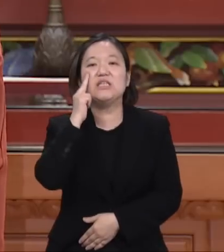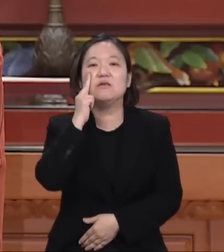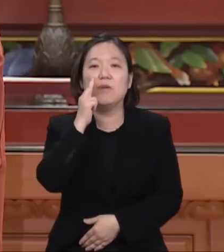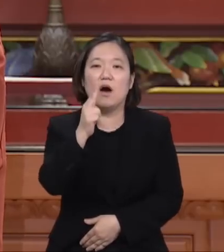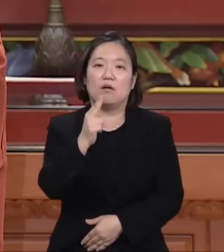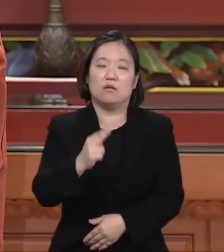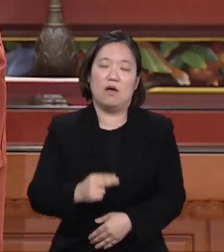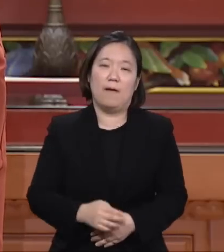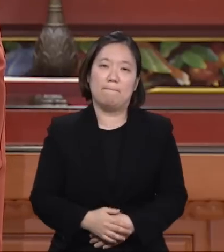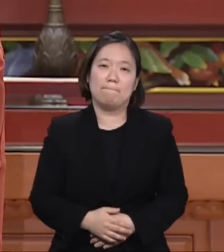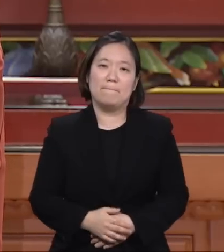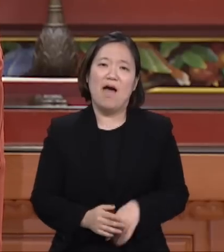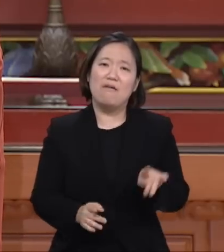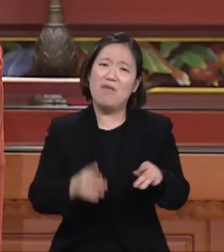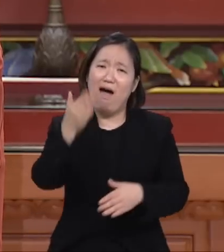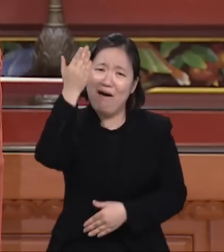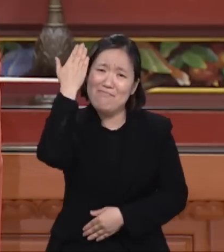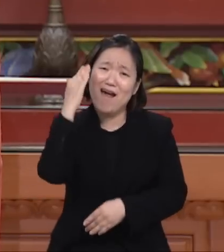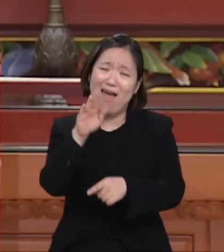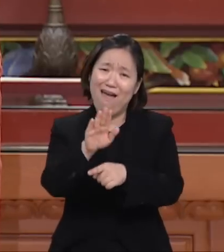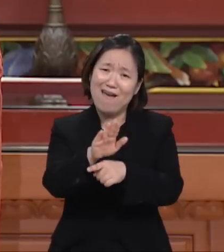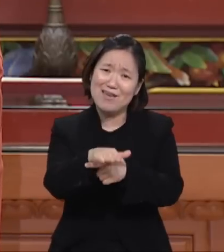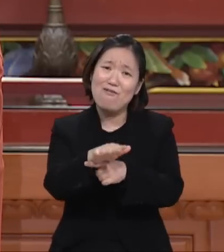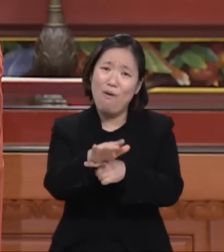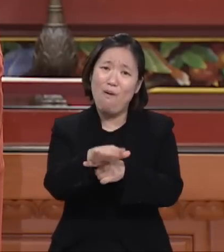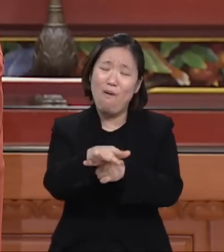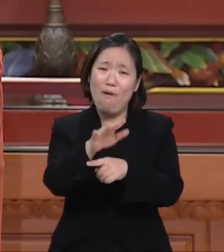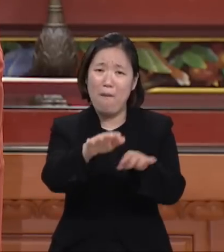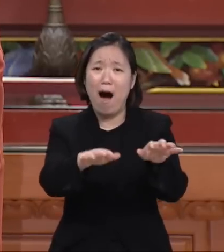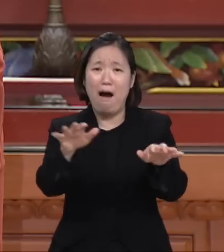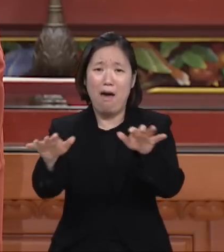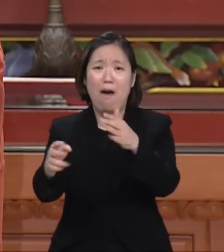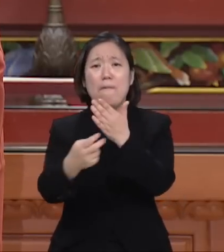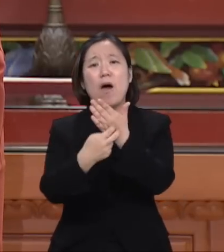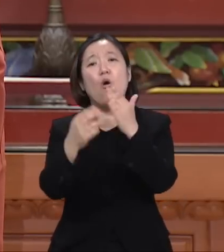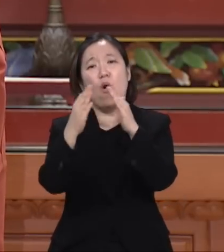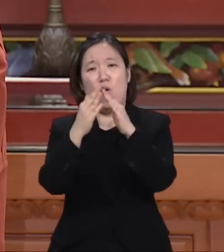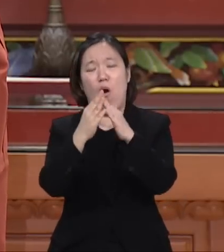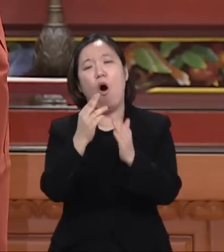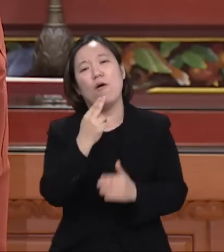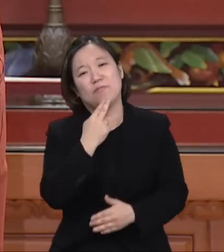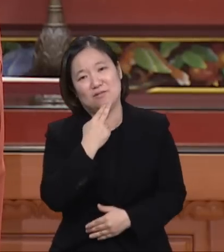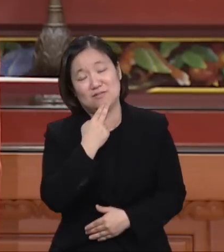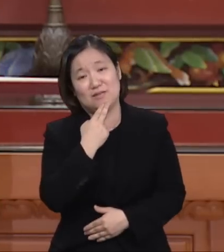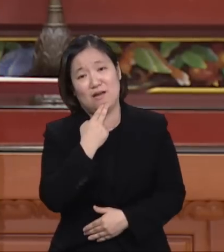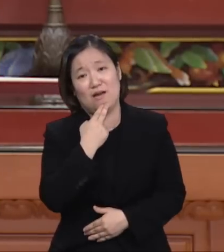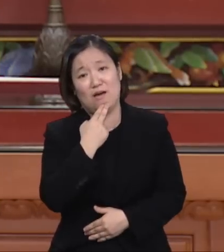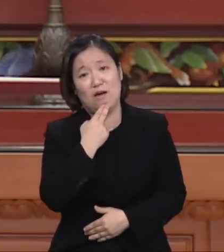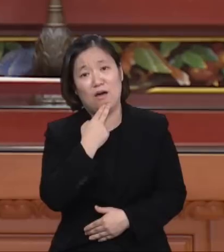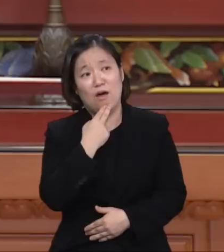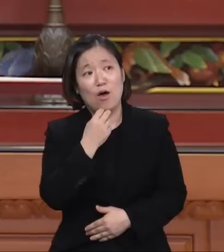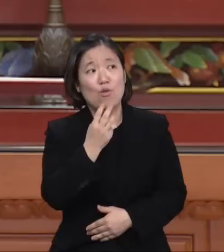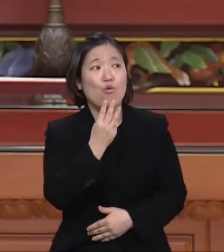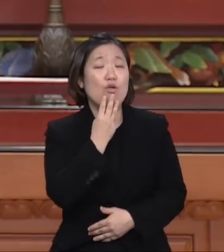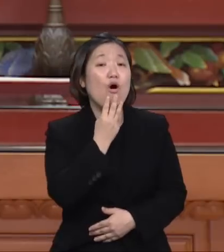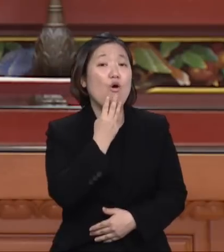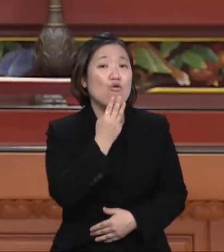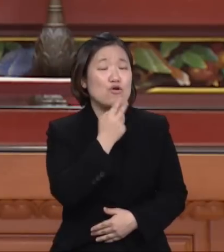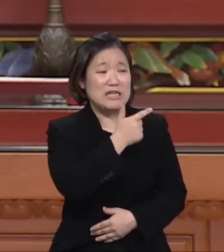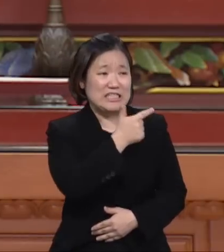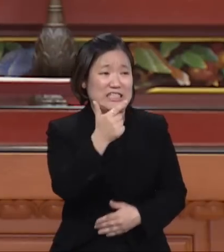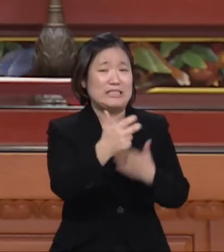그런데 그 시골 마을에 제대로 된 병원도 없었을 뿐더러 서울에 큰 병원에 가고